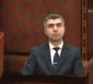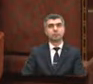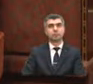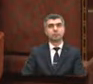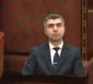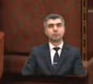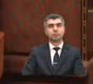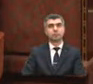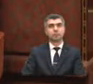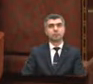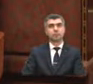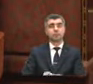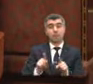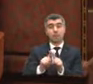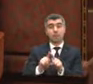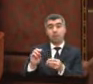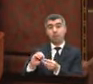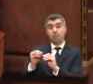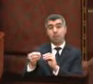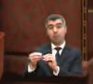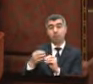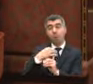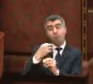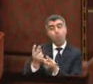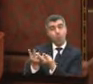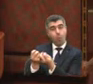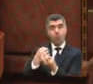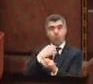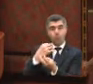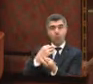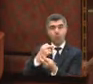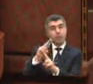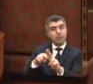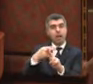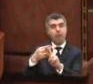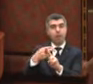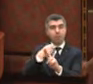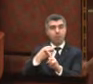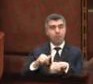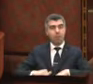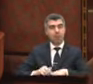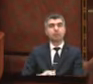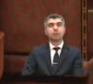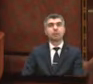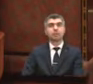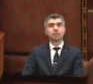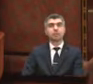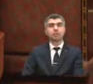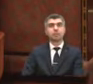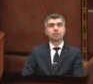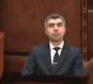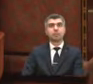لانه كيظهر لي انت اللي غتجيب المشاكل، انا غادي نجيب الاجابات اللي هي جد مهمه، وما غادي ندخل لهم من الشق